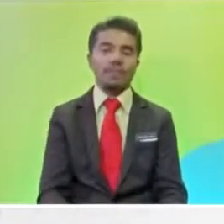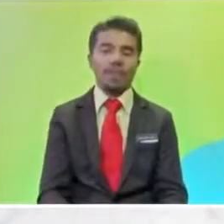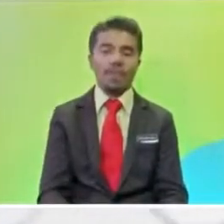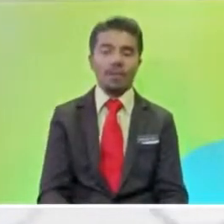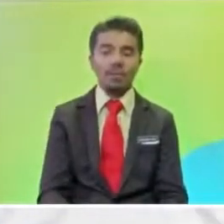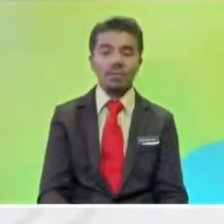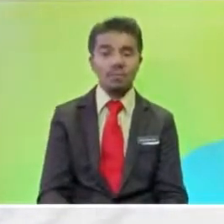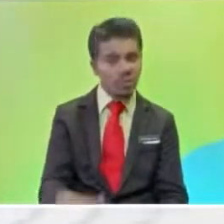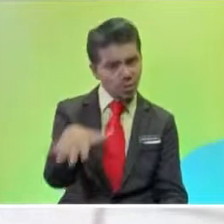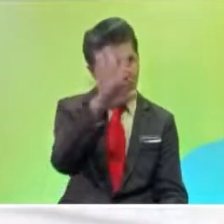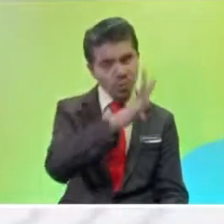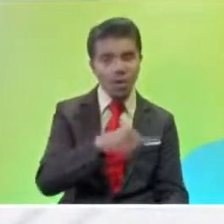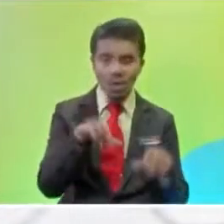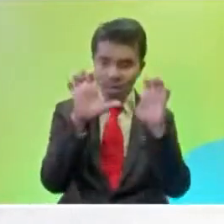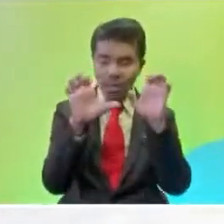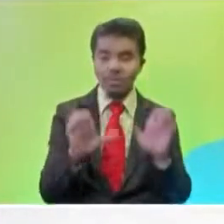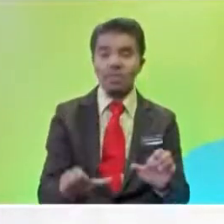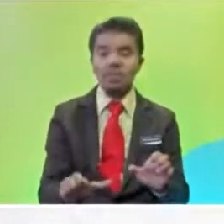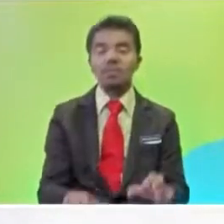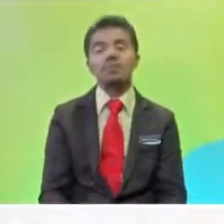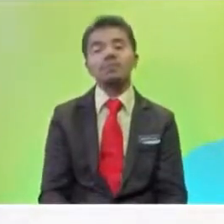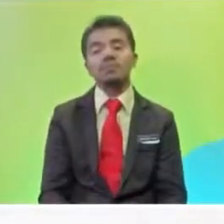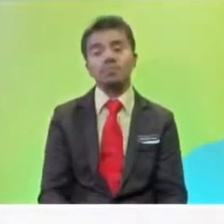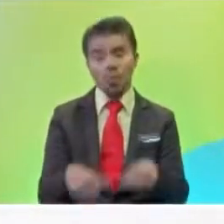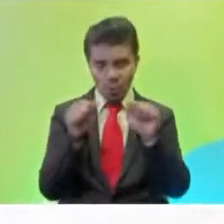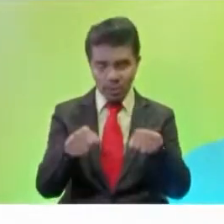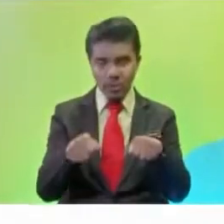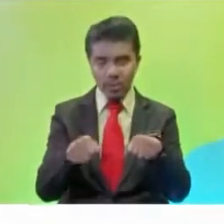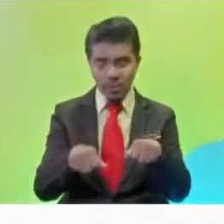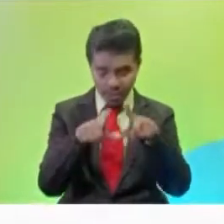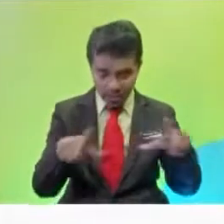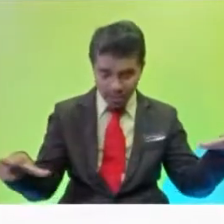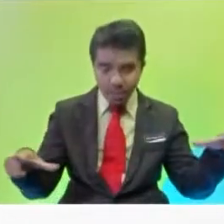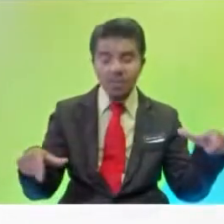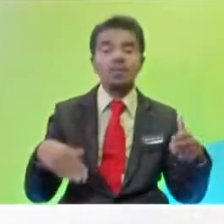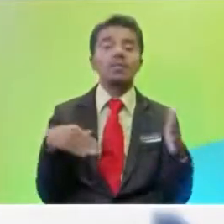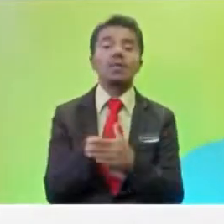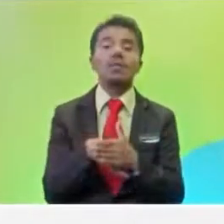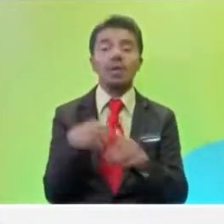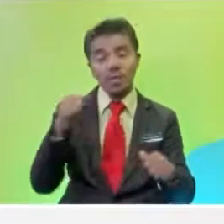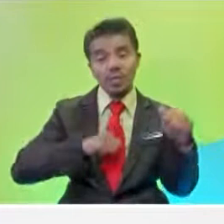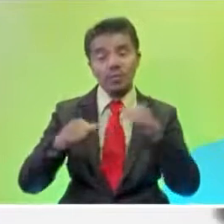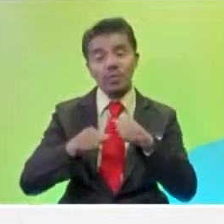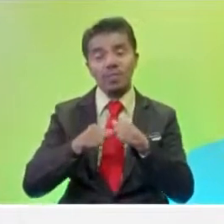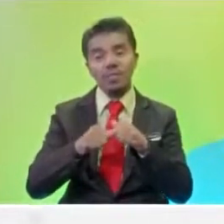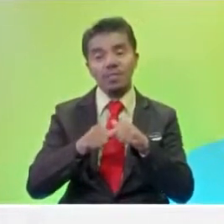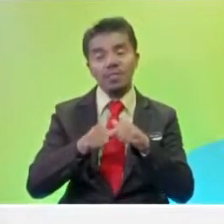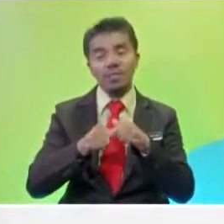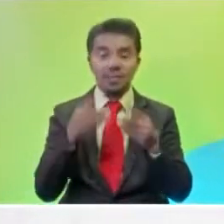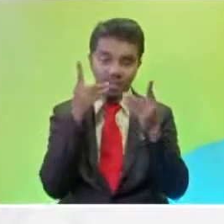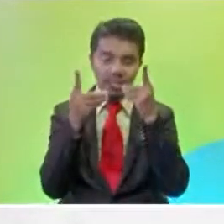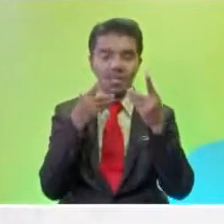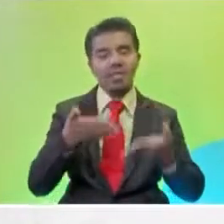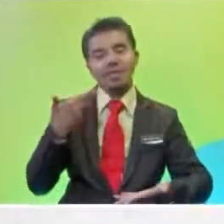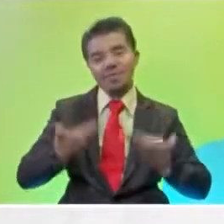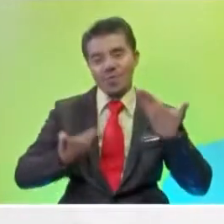elemen dapat diselakan di dalam satu seperti yang kita lihat tadi dan sebenarnya bila